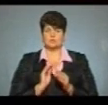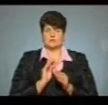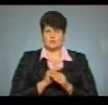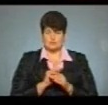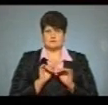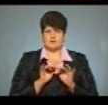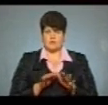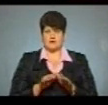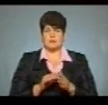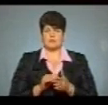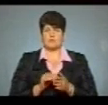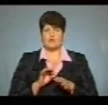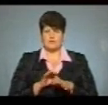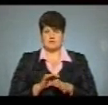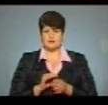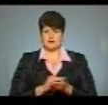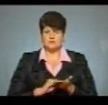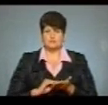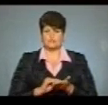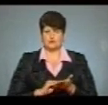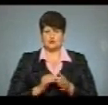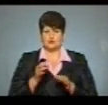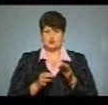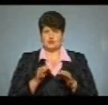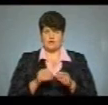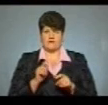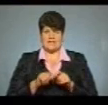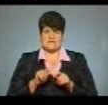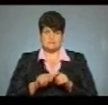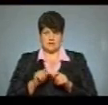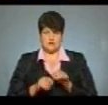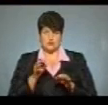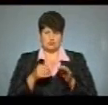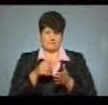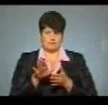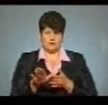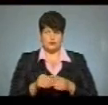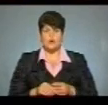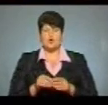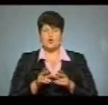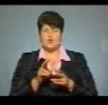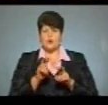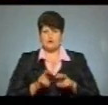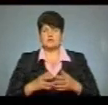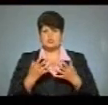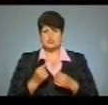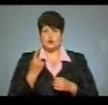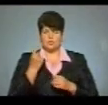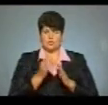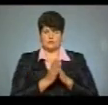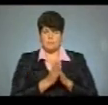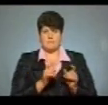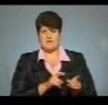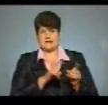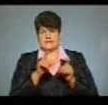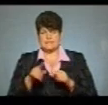та проведення повторних судових експертиз. Суд їм відмовив. Розгляд ще одного клопотання Юрія Демковича